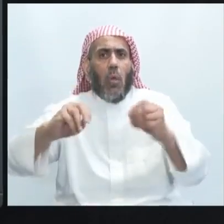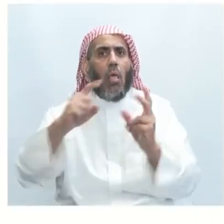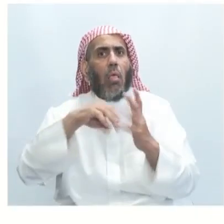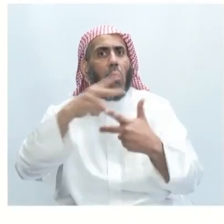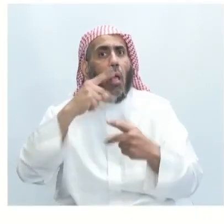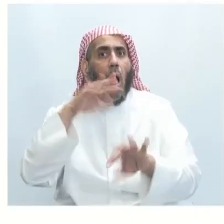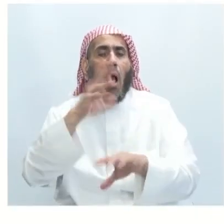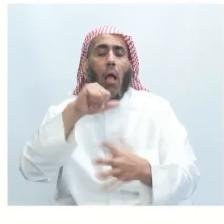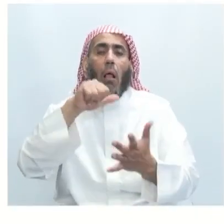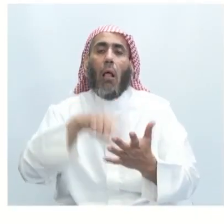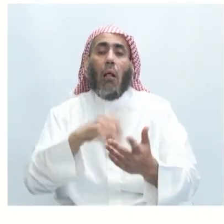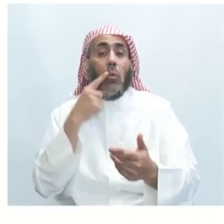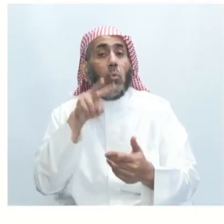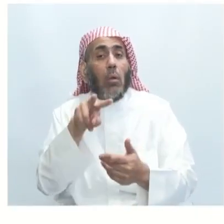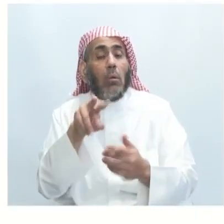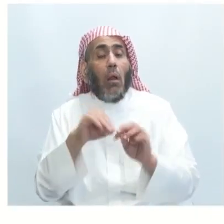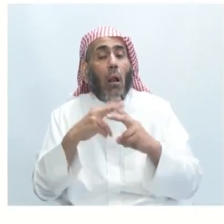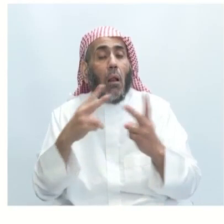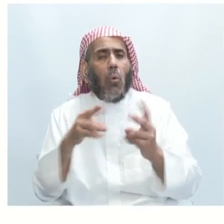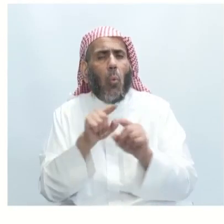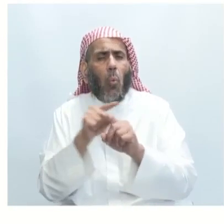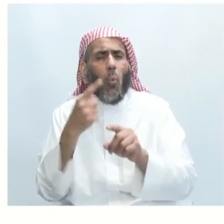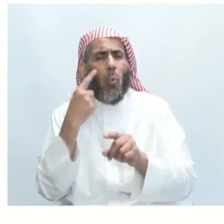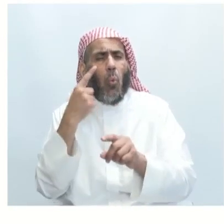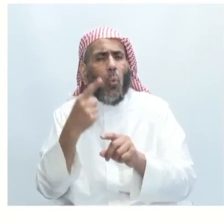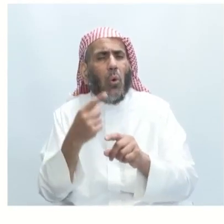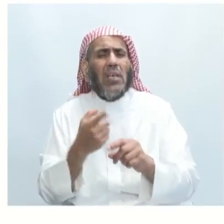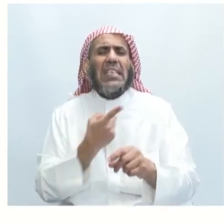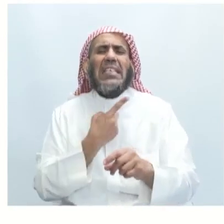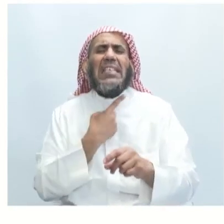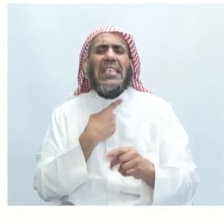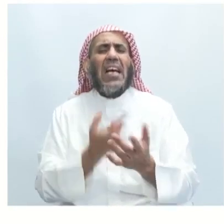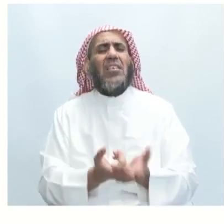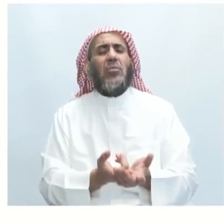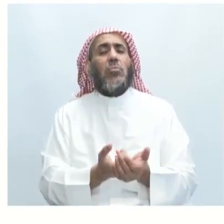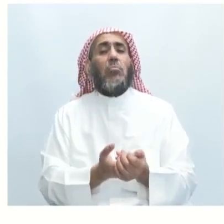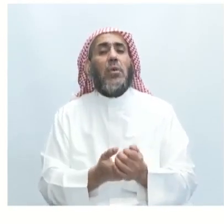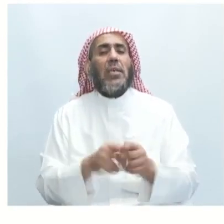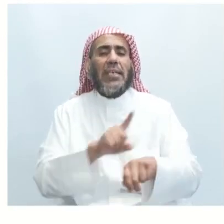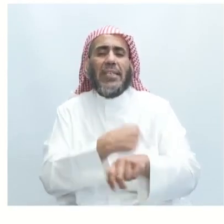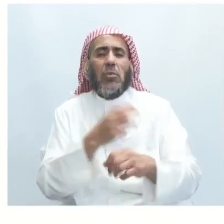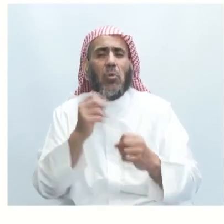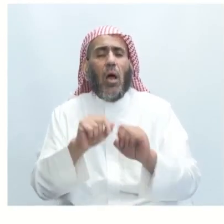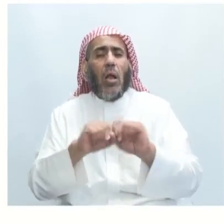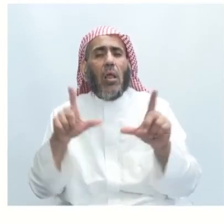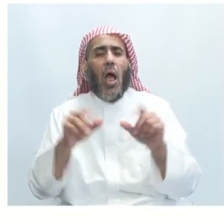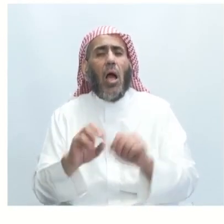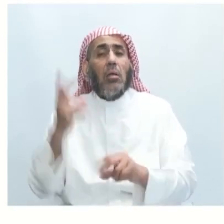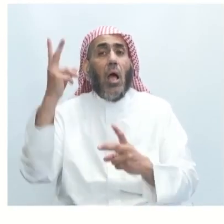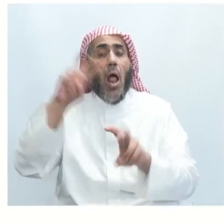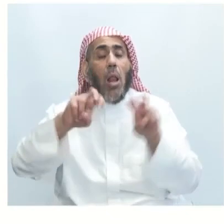سراب فانتم تشاهدون الاشياء وفقا لحاجات تجربه عرض احد